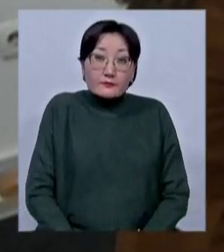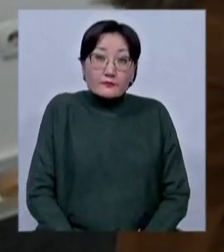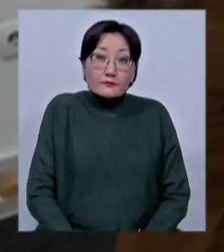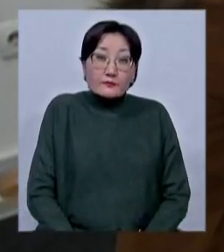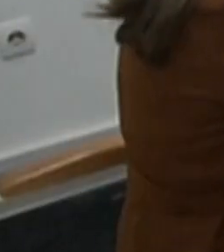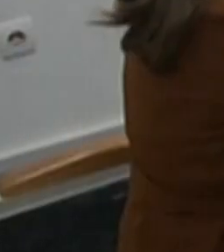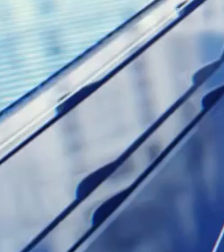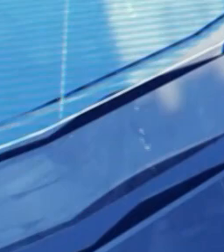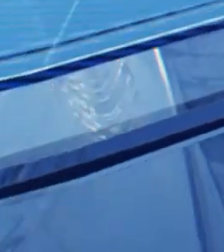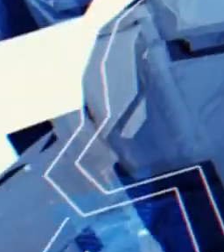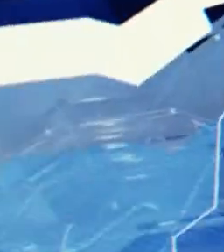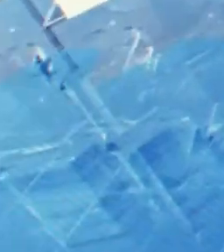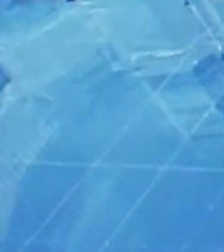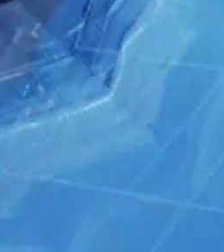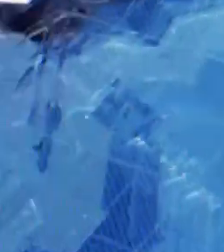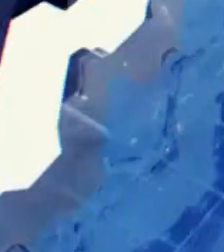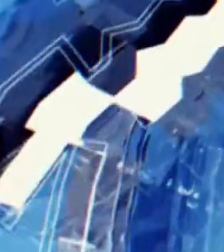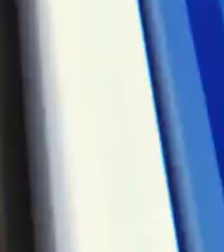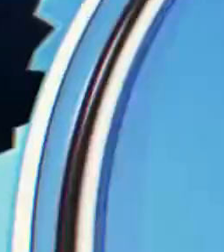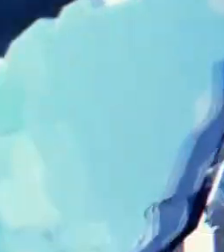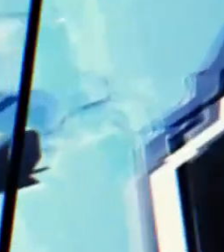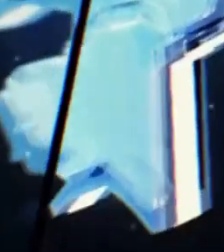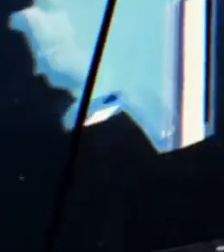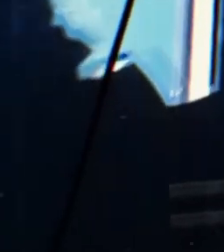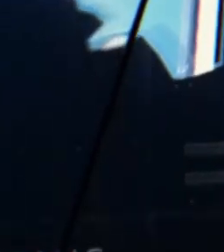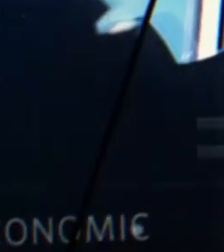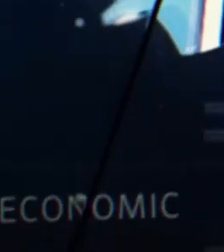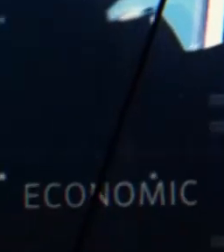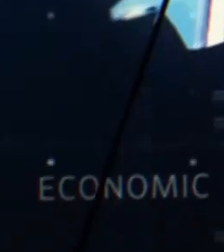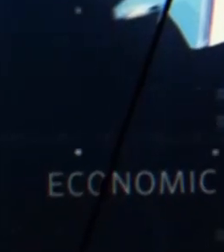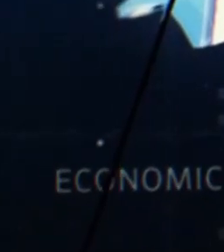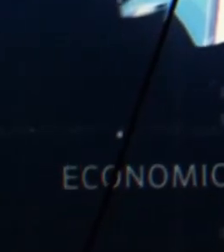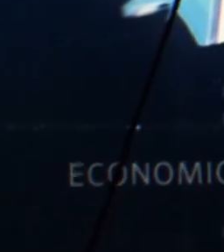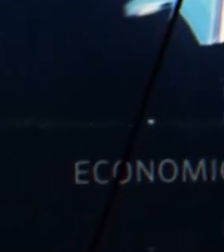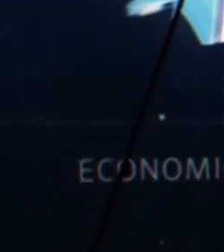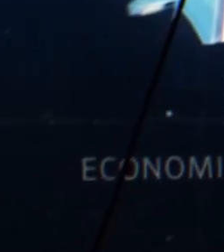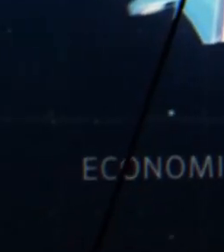телеарнасы.